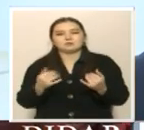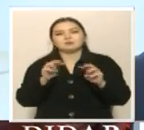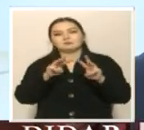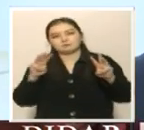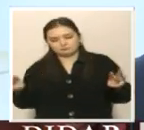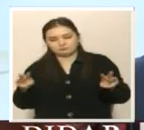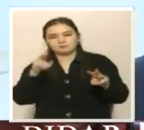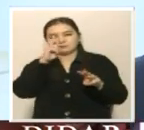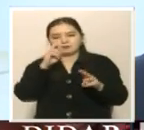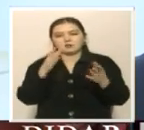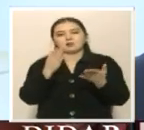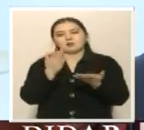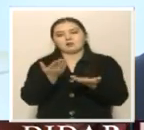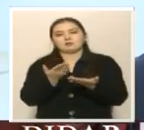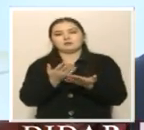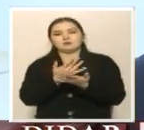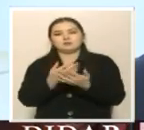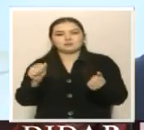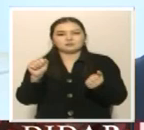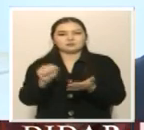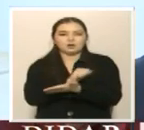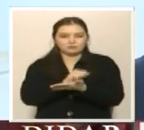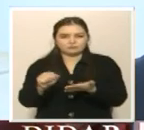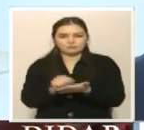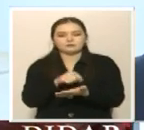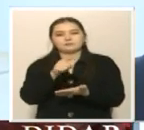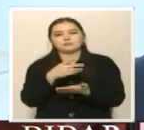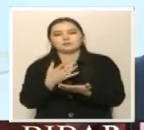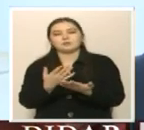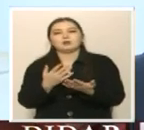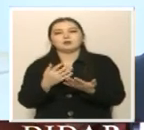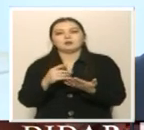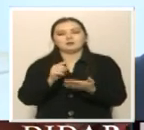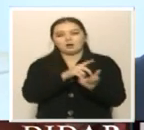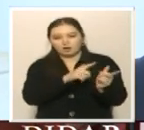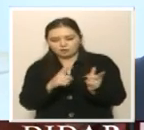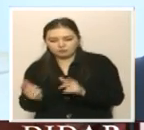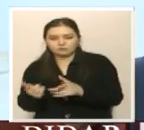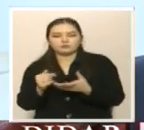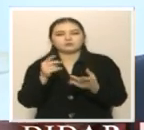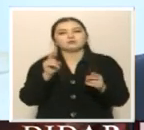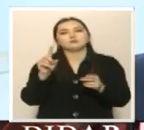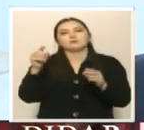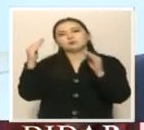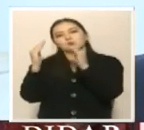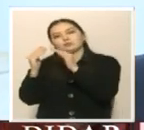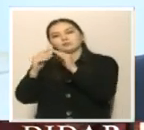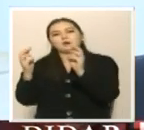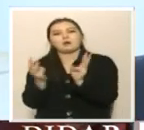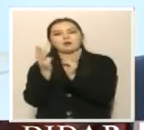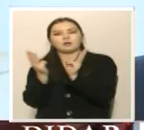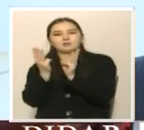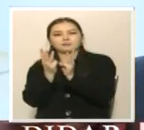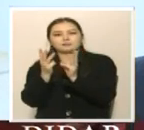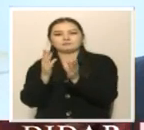араласып барлық құжаттарды тез рәсімдеуіне және де мердігер мекеменің шұғыл